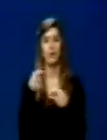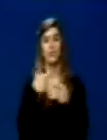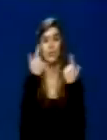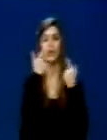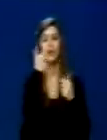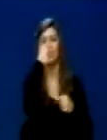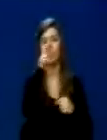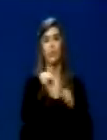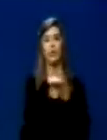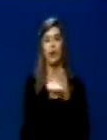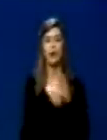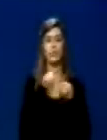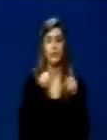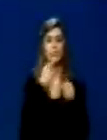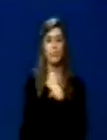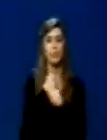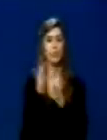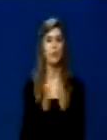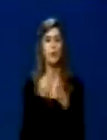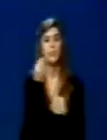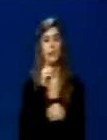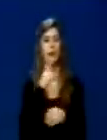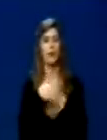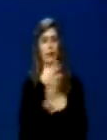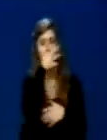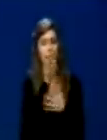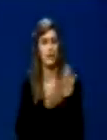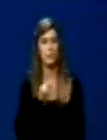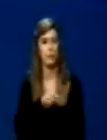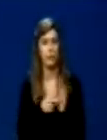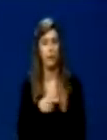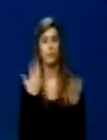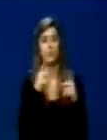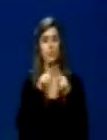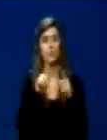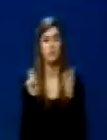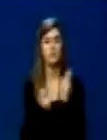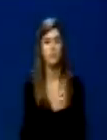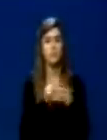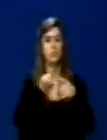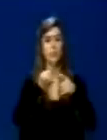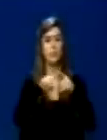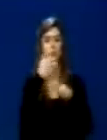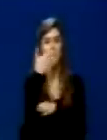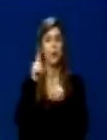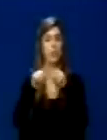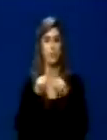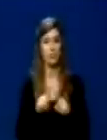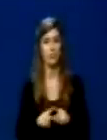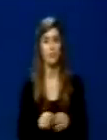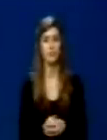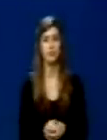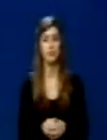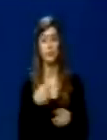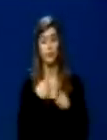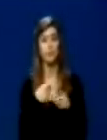të procedurave që i ka bërë AKP-ja gjatë trajtimit, privatizimit, likuidimit të ndonjë ndërmarrje të caktuar. Dhe në këtë raport, sikur